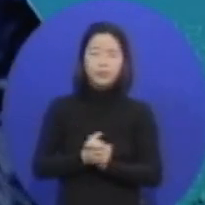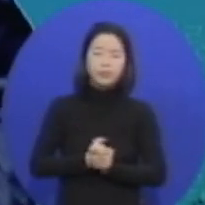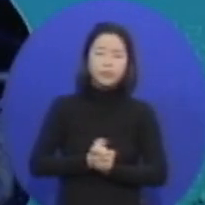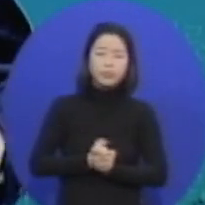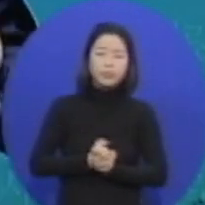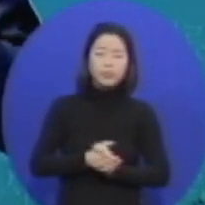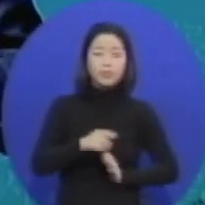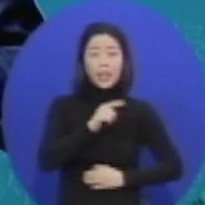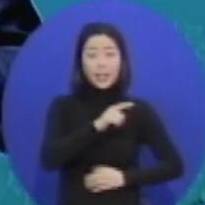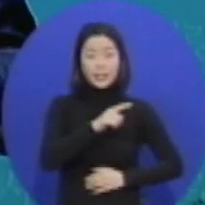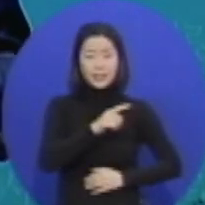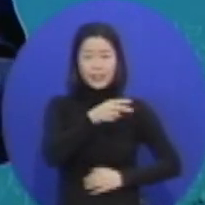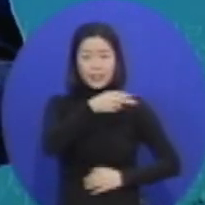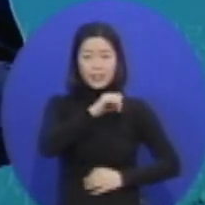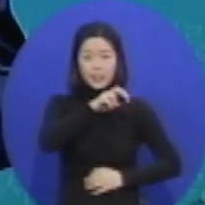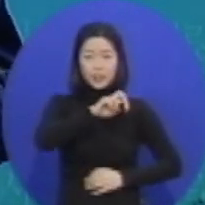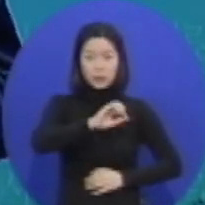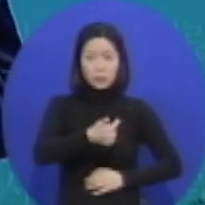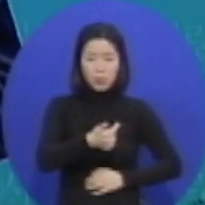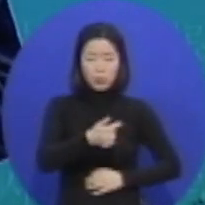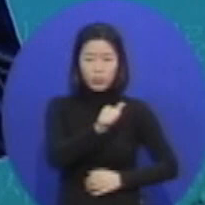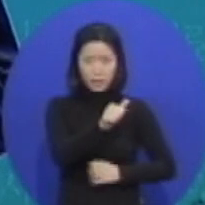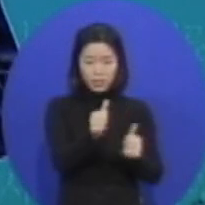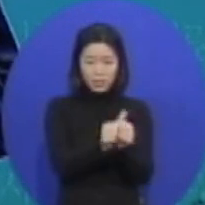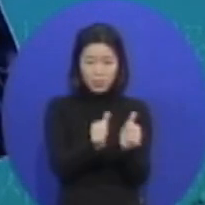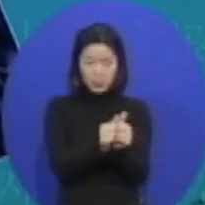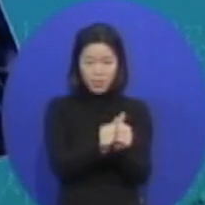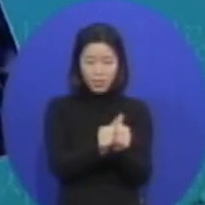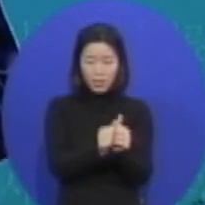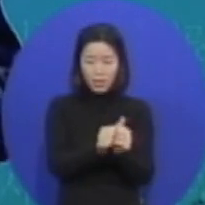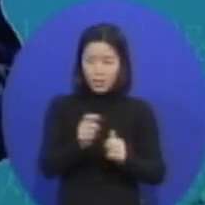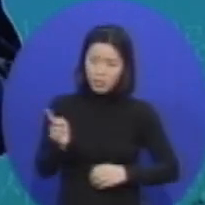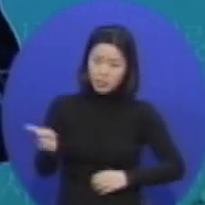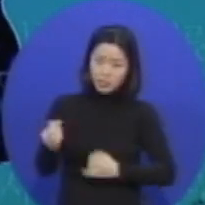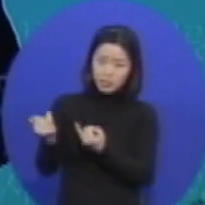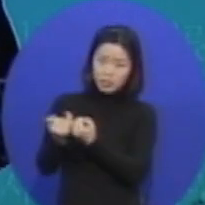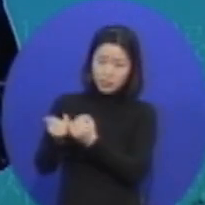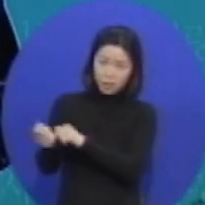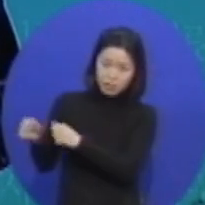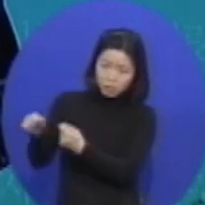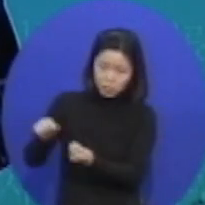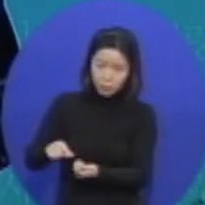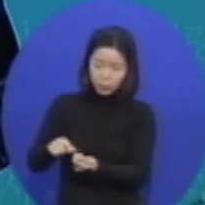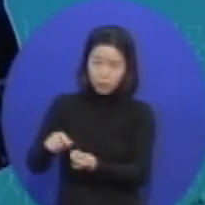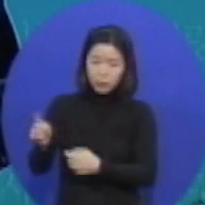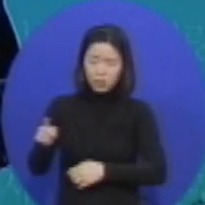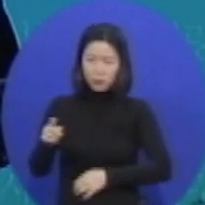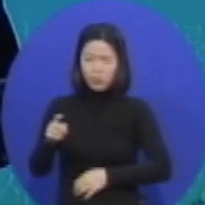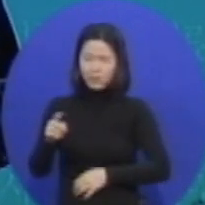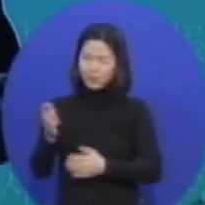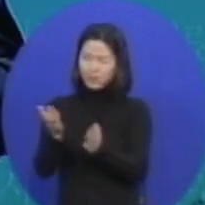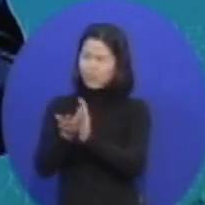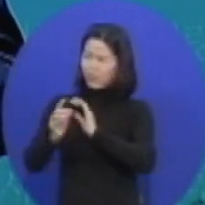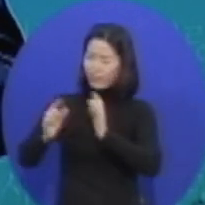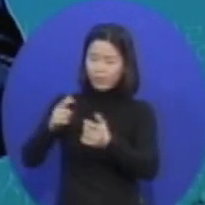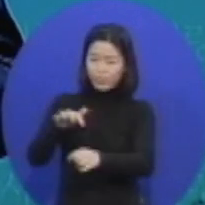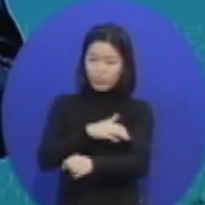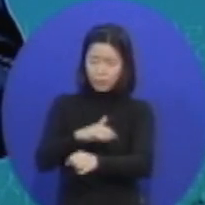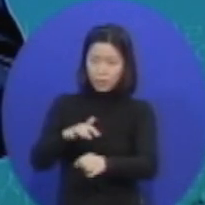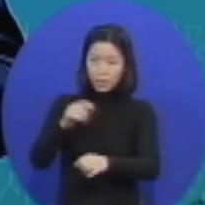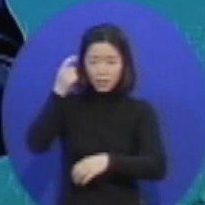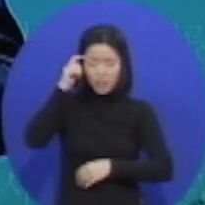여러분이 바리새인 시몬이 향유를 부은 여인 에 대해서 굉장히 못 마땅해 한 것은 그가